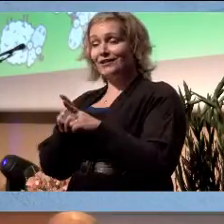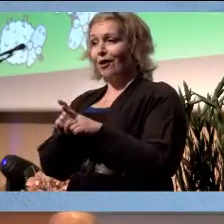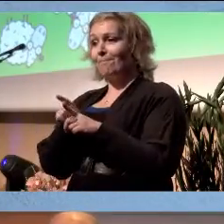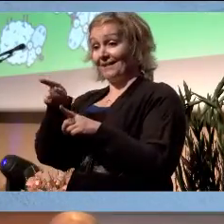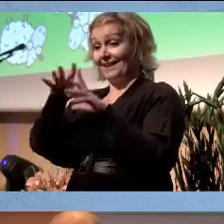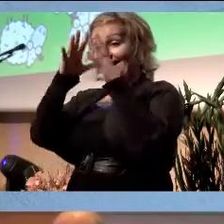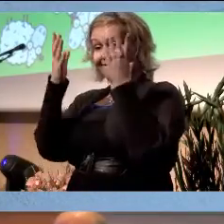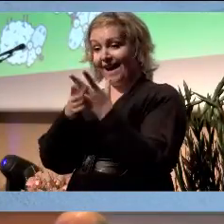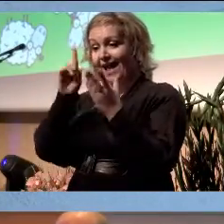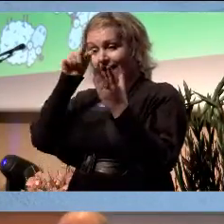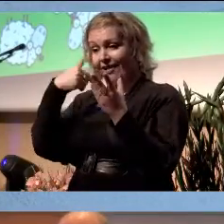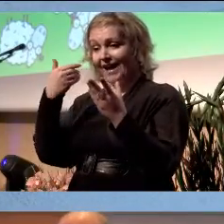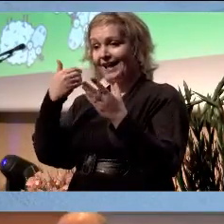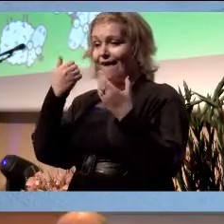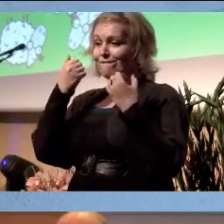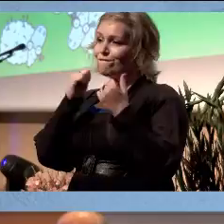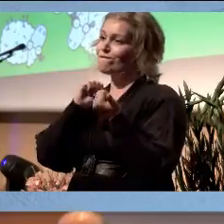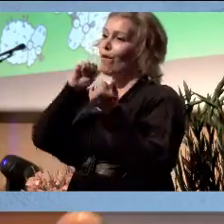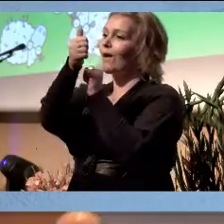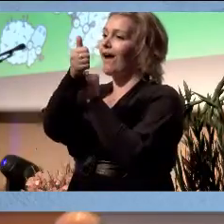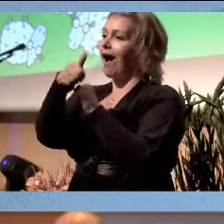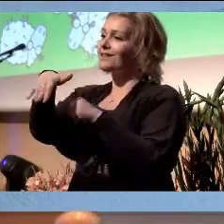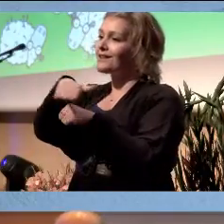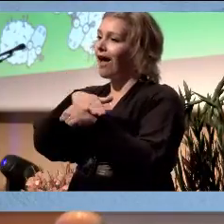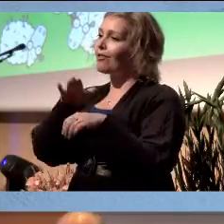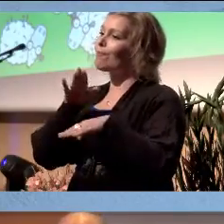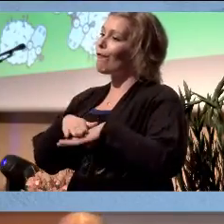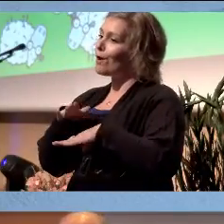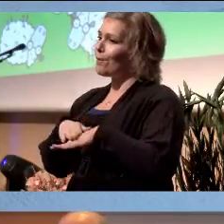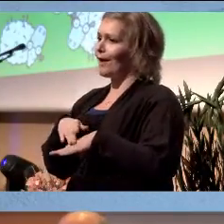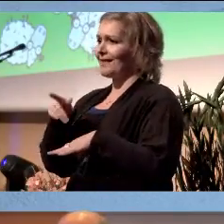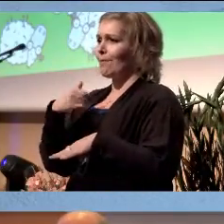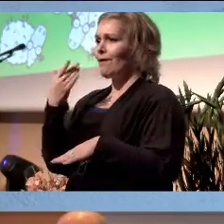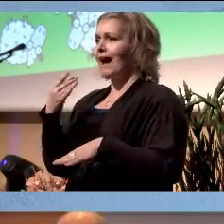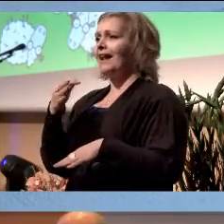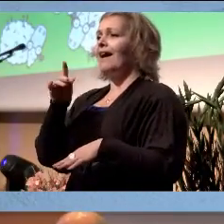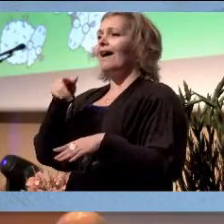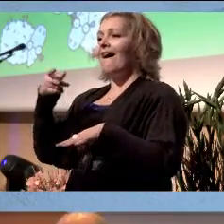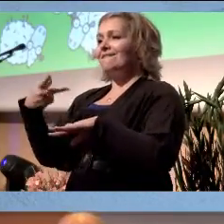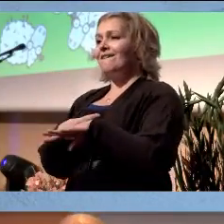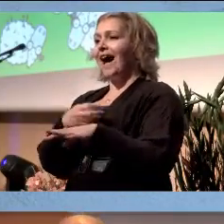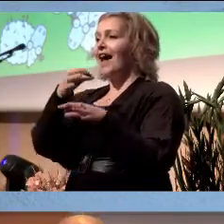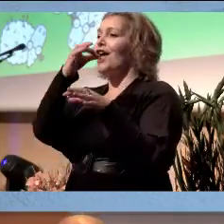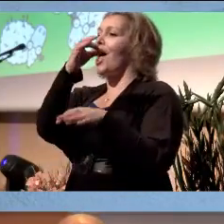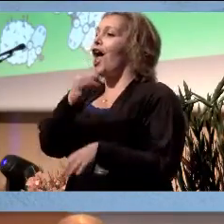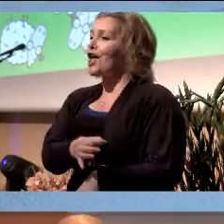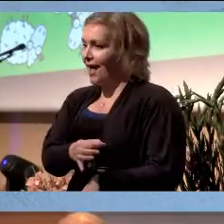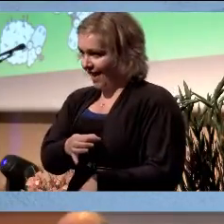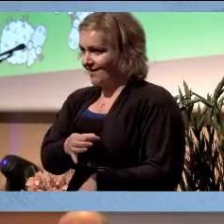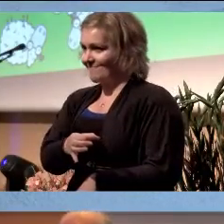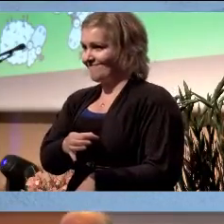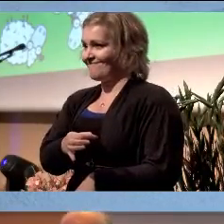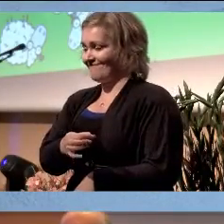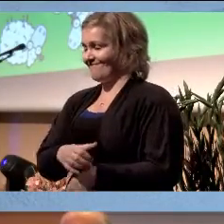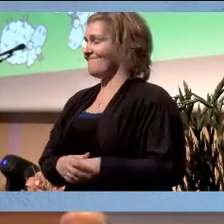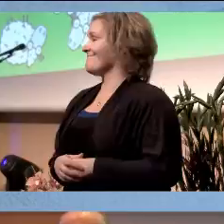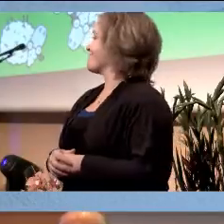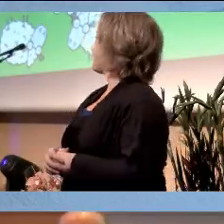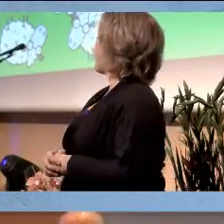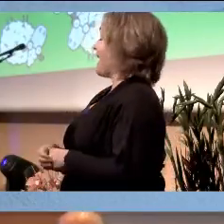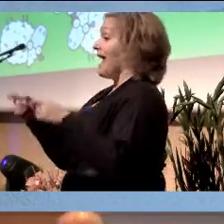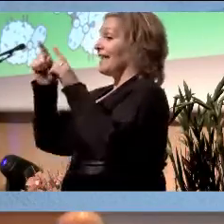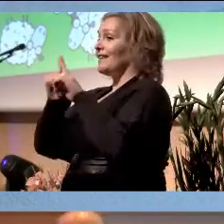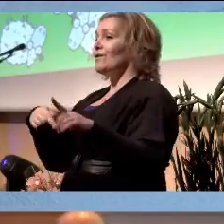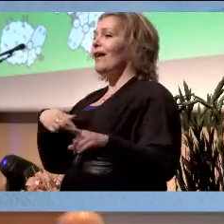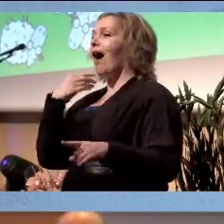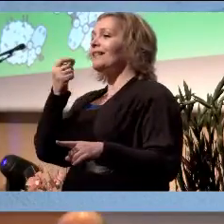i verden kan være foregangsland på forebygging, det må være Færøyene, for der er flere sauere mennesker. Til jul